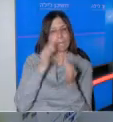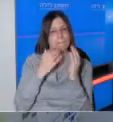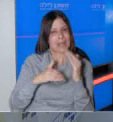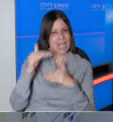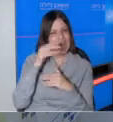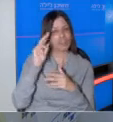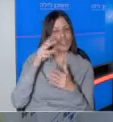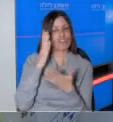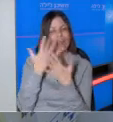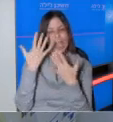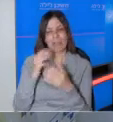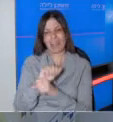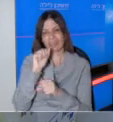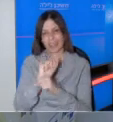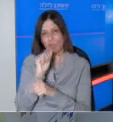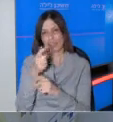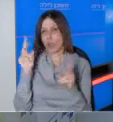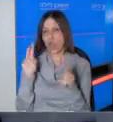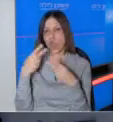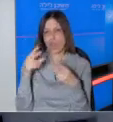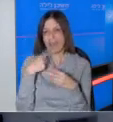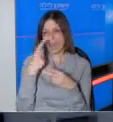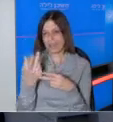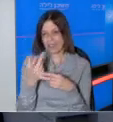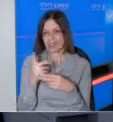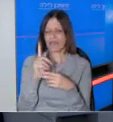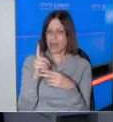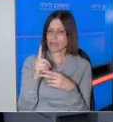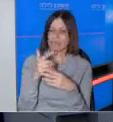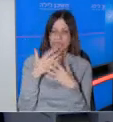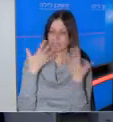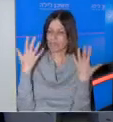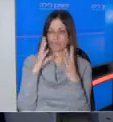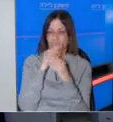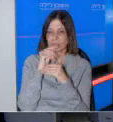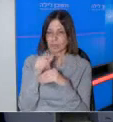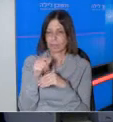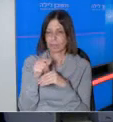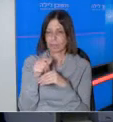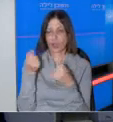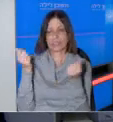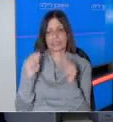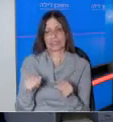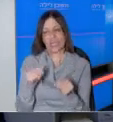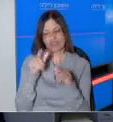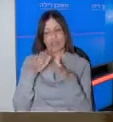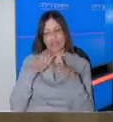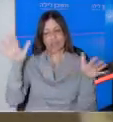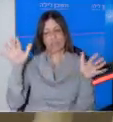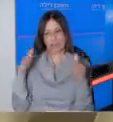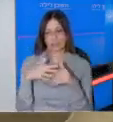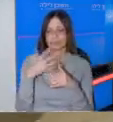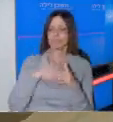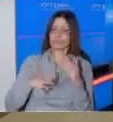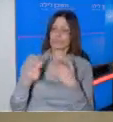כבר כמה עתירות שבדרך, אז הם לא יכולים לקרוא לזה כך, אבל בחד משמעי אנחנו מדברים פה על סגירת נתב"ג. אני רוצה לצרף